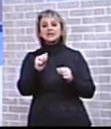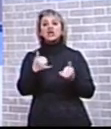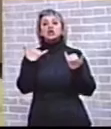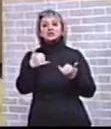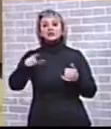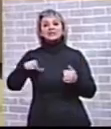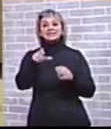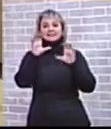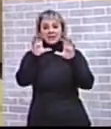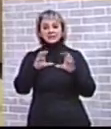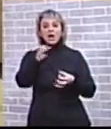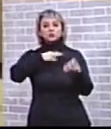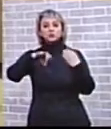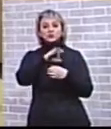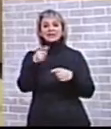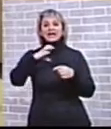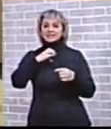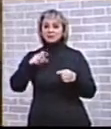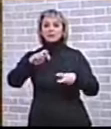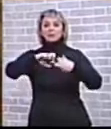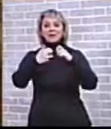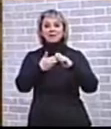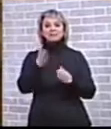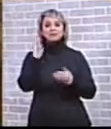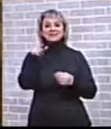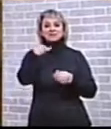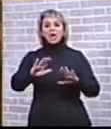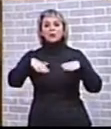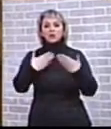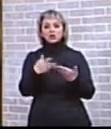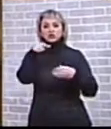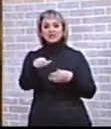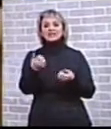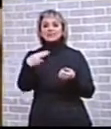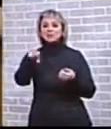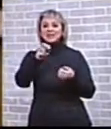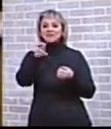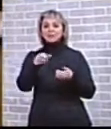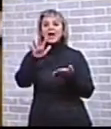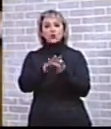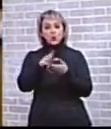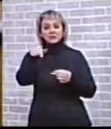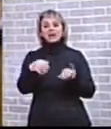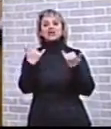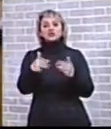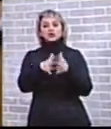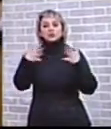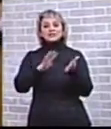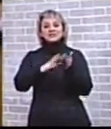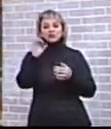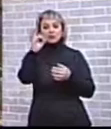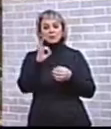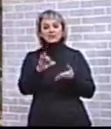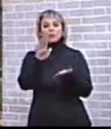Сегодня донские законодатели обсудили с экспертами проблемы и перспективы обращения с твердыми бытовыми отходами. Сейчас больше